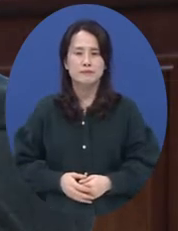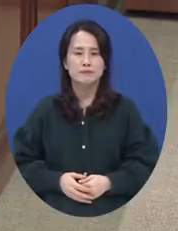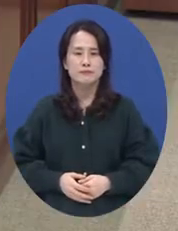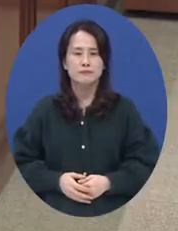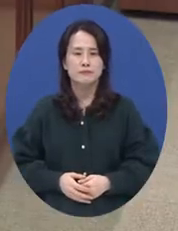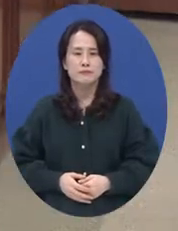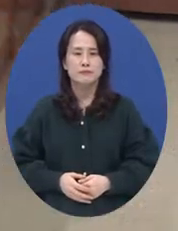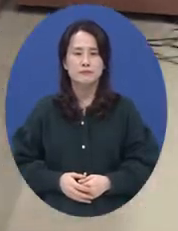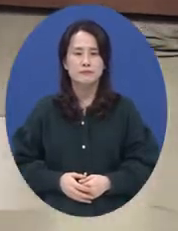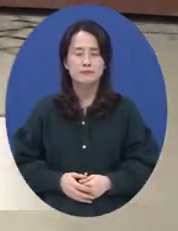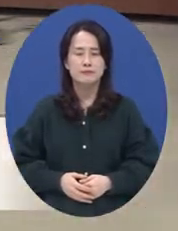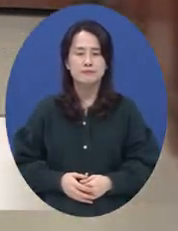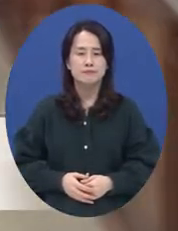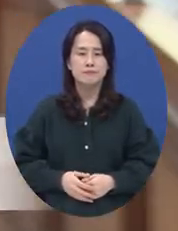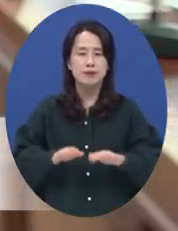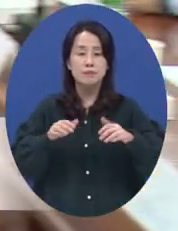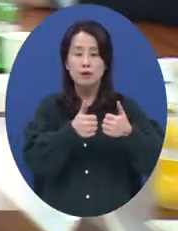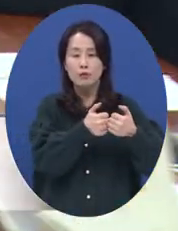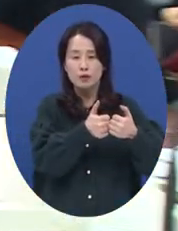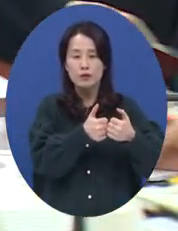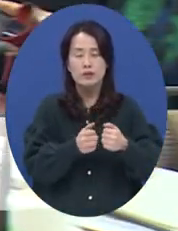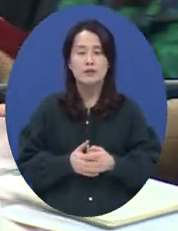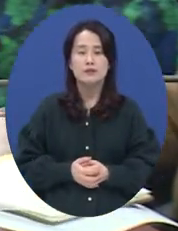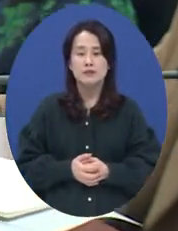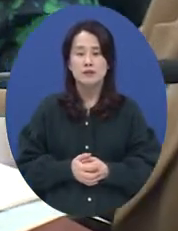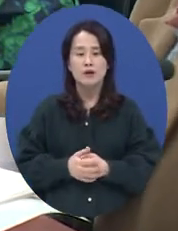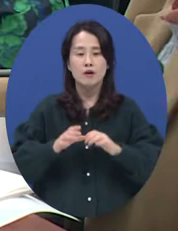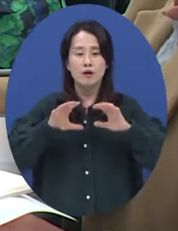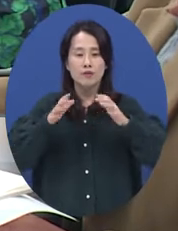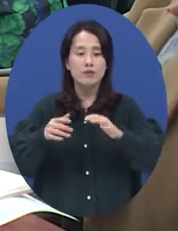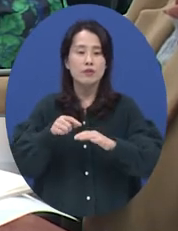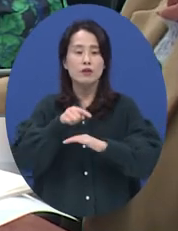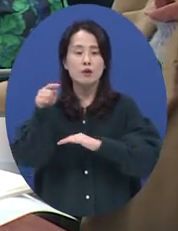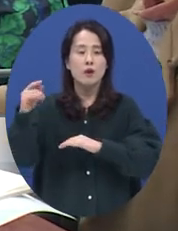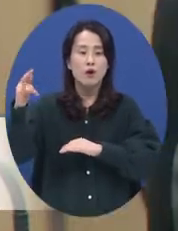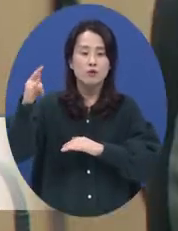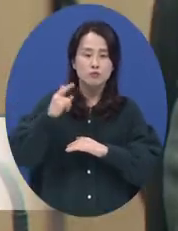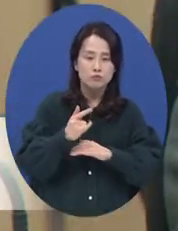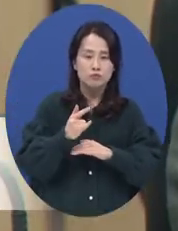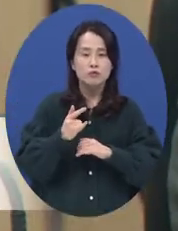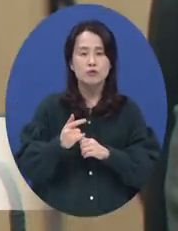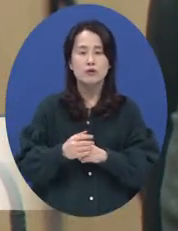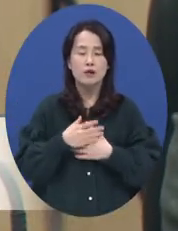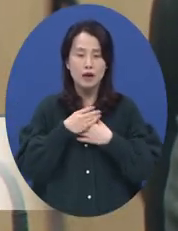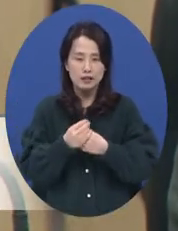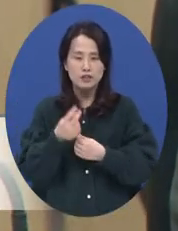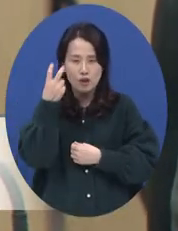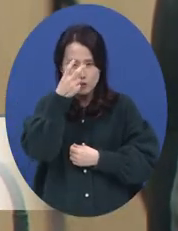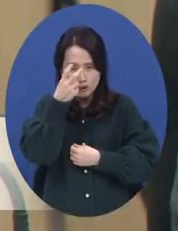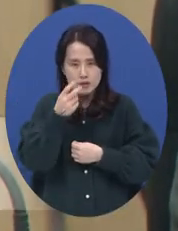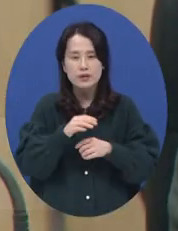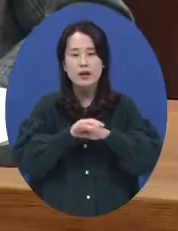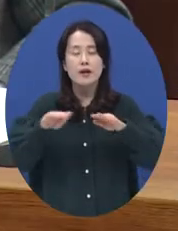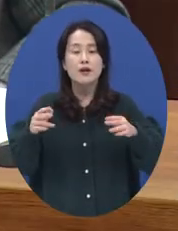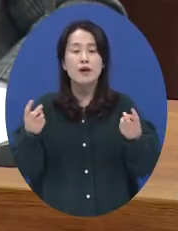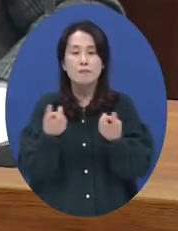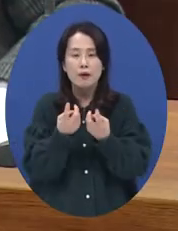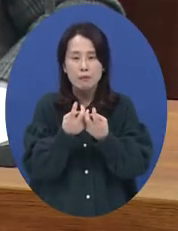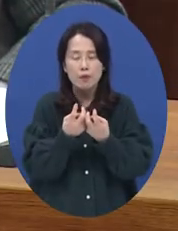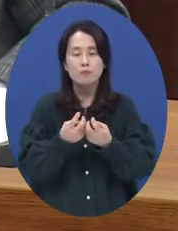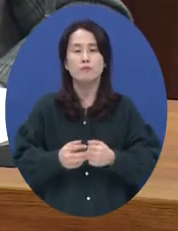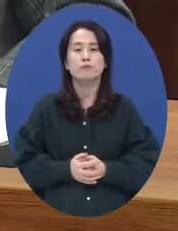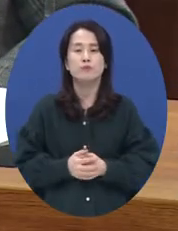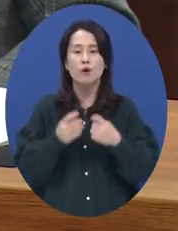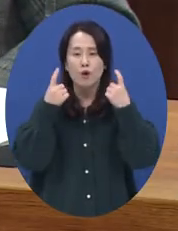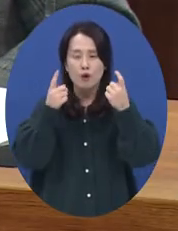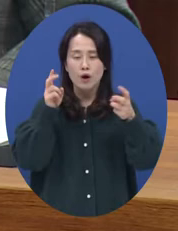상황입니다. 이번 회의에서 경기도는 국내외 관광객을 위한 안전관리 대책을 비롯한 선제적 대응 방안과